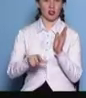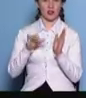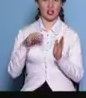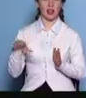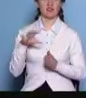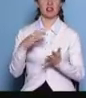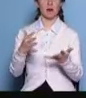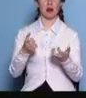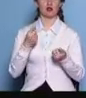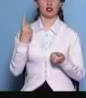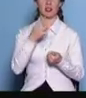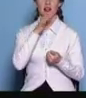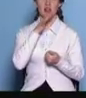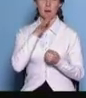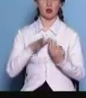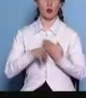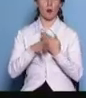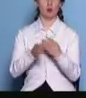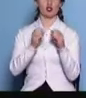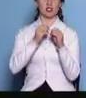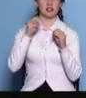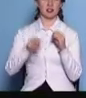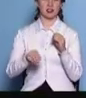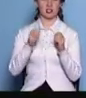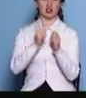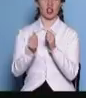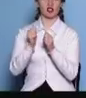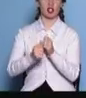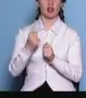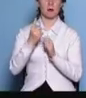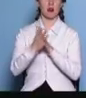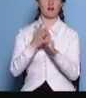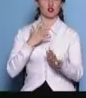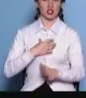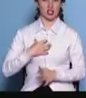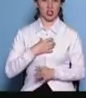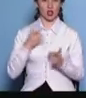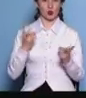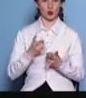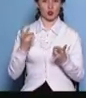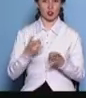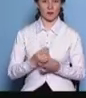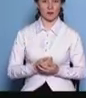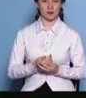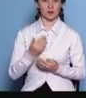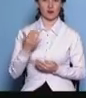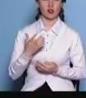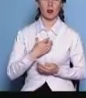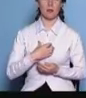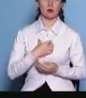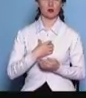получат единовременную материальную помощь по 10 тысяч рублей на первоочередные нужды. Финансовая помощь в связи с утратой имущества